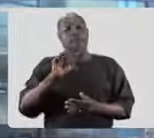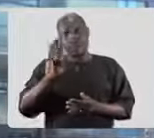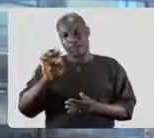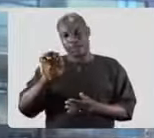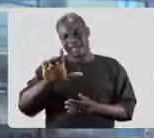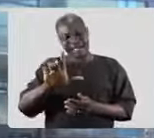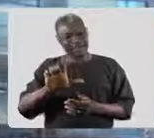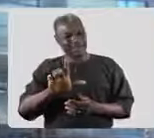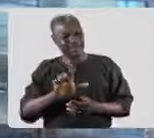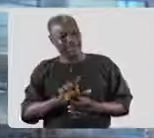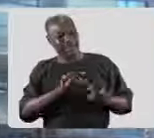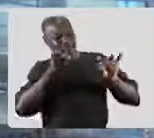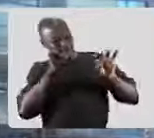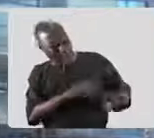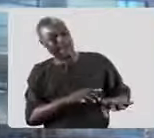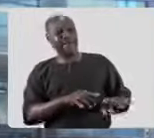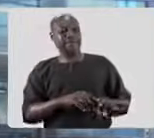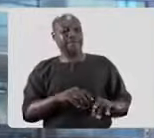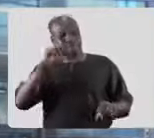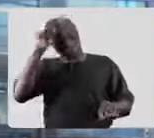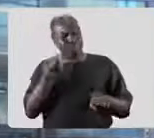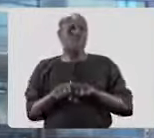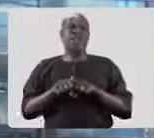Abel ehu eye ne nua Cain abufu